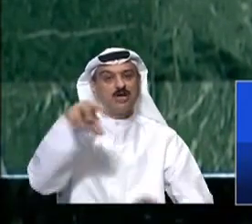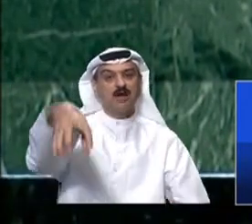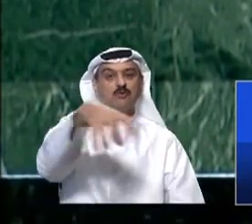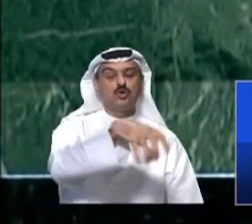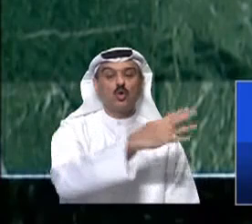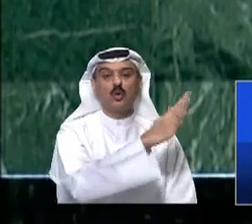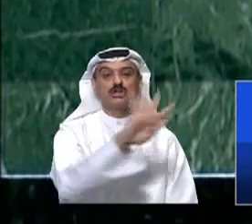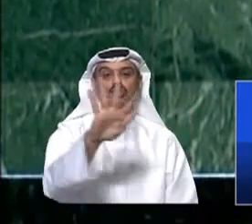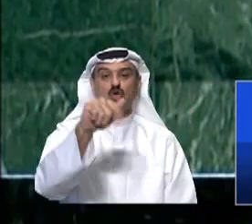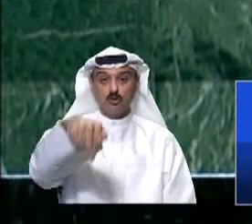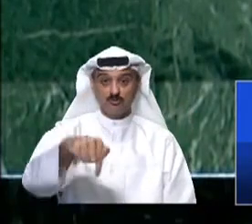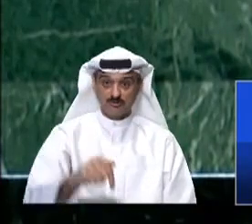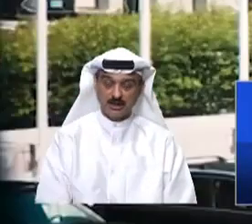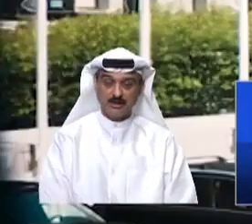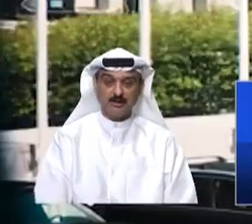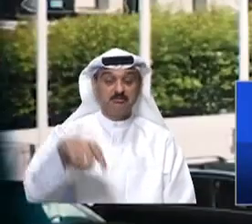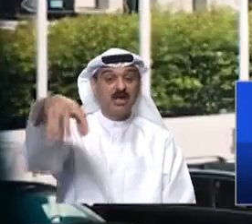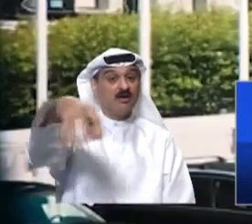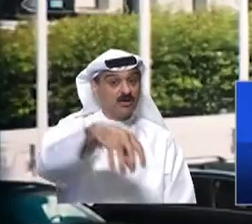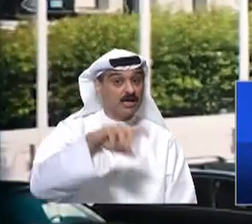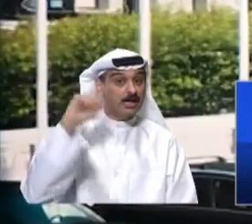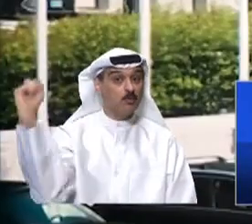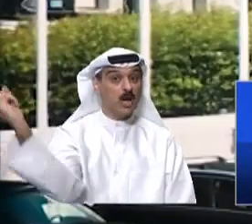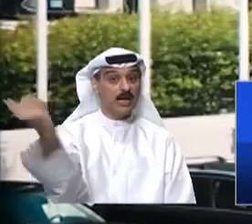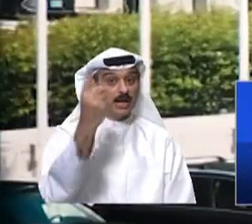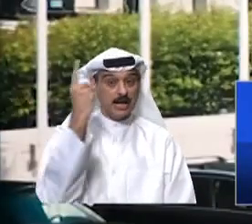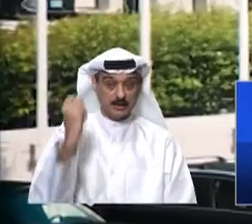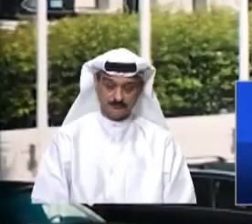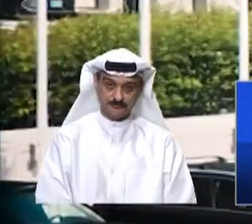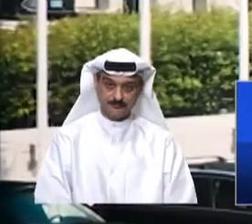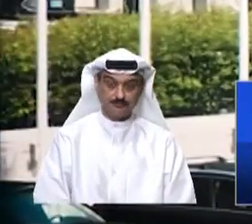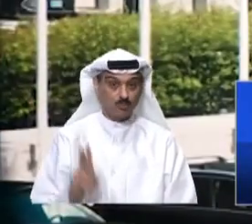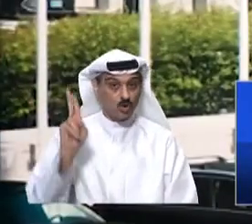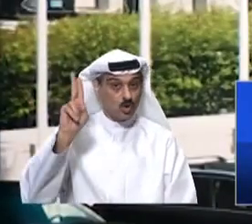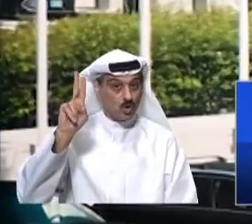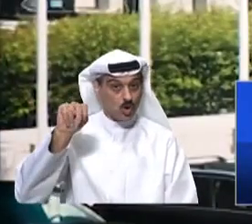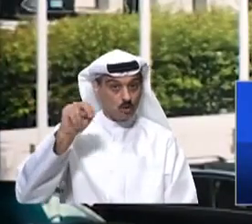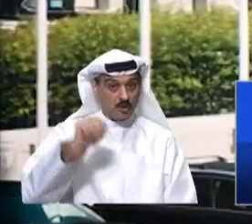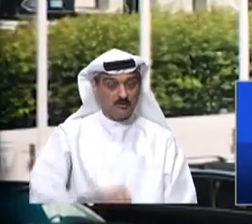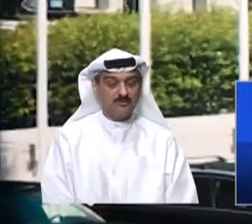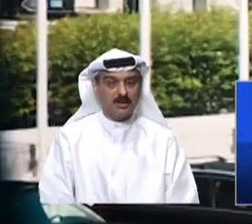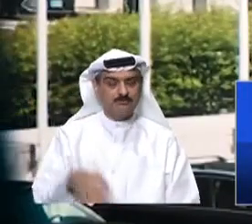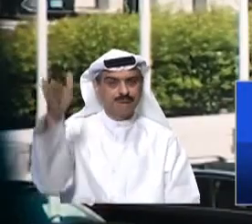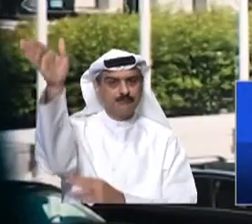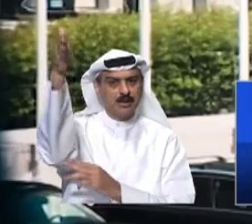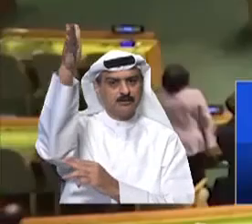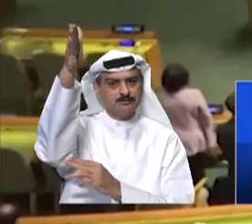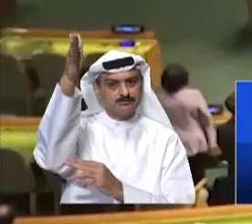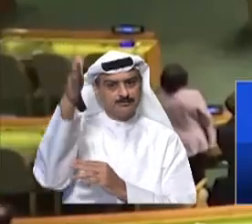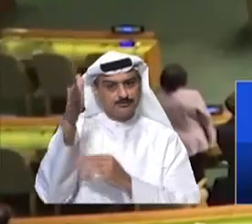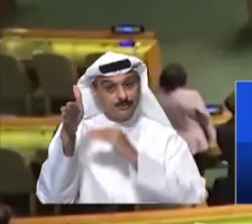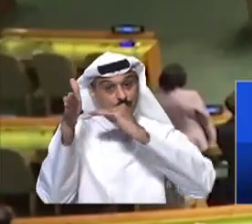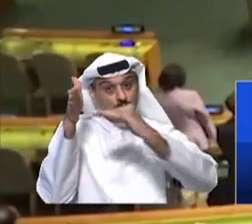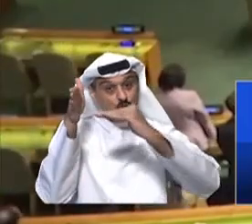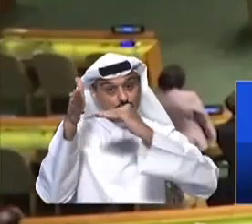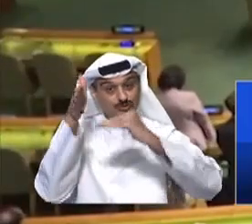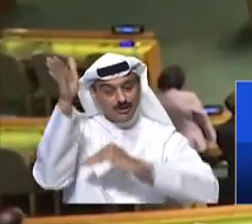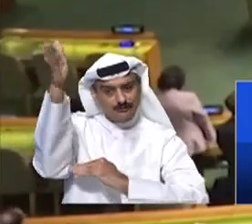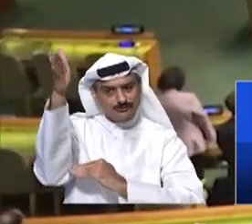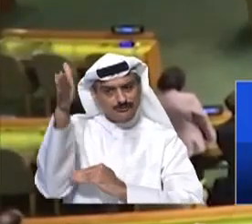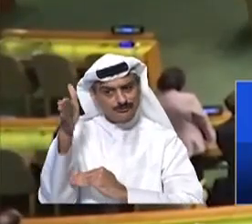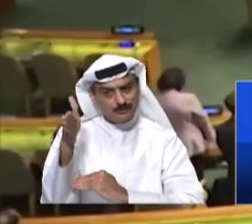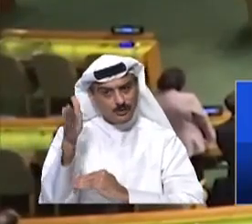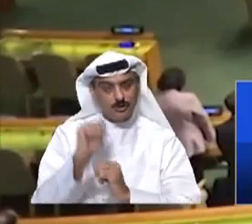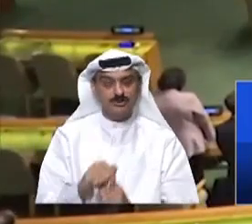والشعوب إقليما ودوليا. وقامت الأمم المتحدة بإنزال علمها إلى المنتصف، ووقف أعضاء